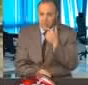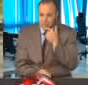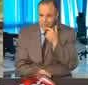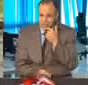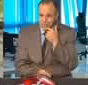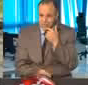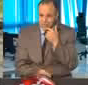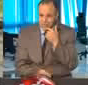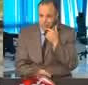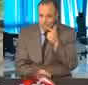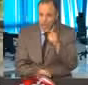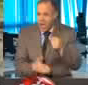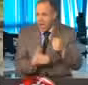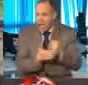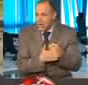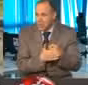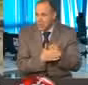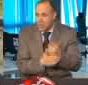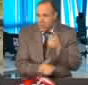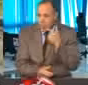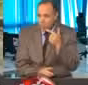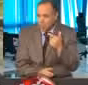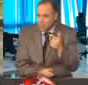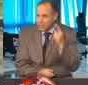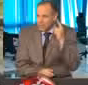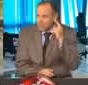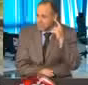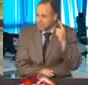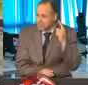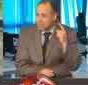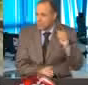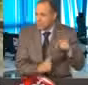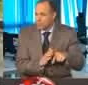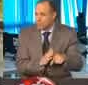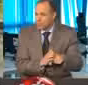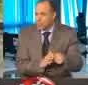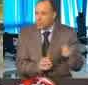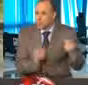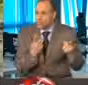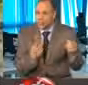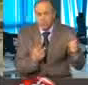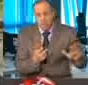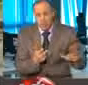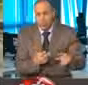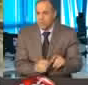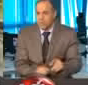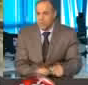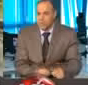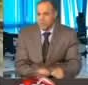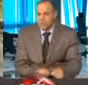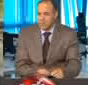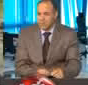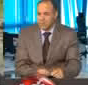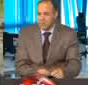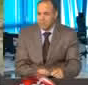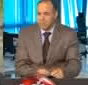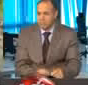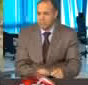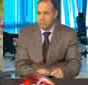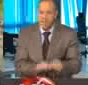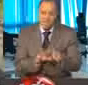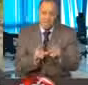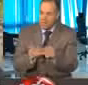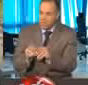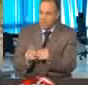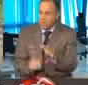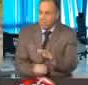صارت له ديزاكسيدون، معناها زخوة مع بعضهم صارت ديزاكسيدون في الجنوب وتوفاو 2 مساكن، فيها مشكون خلف 2 خلفوا عائلتين